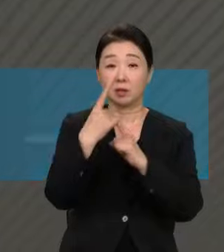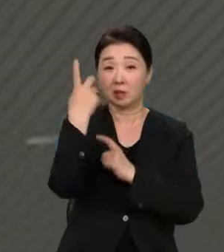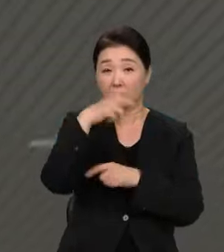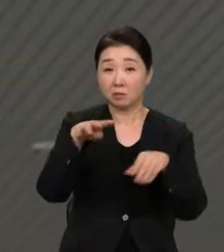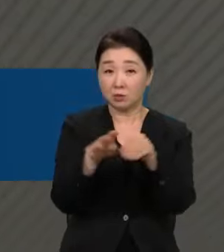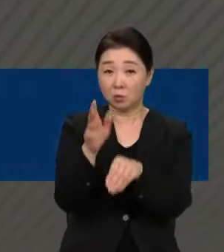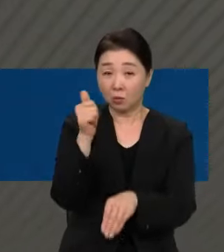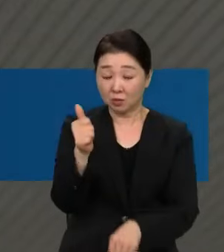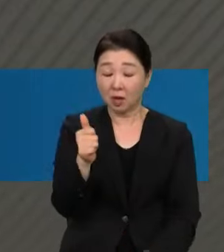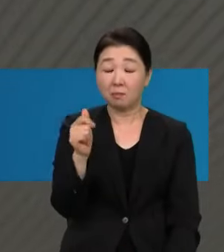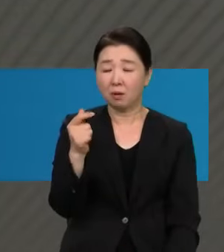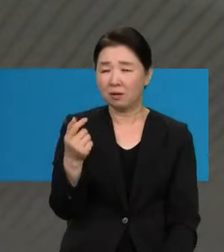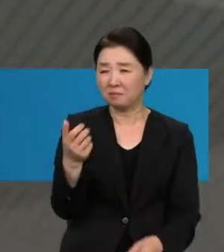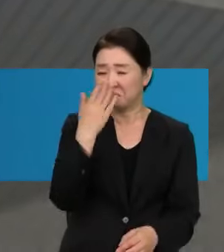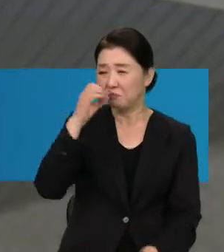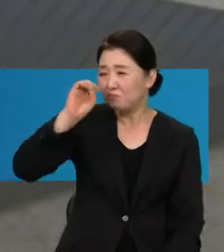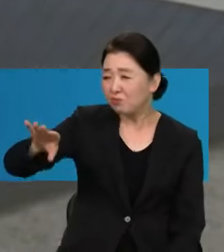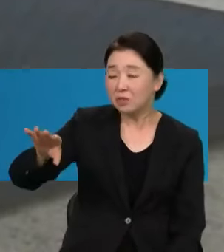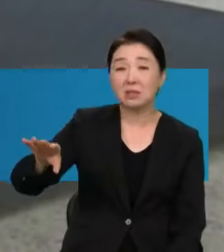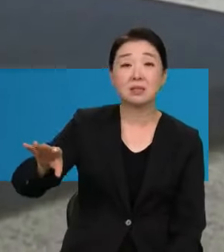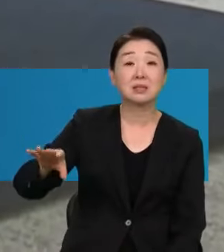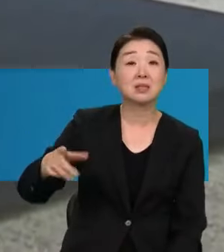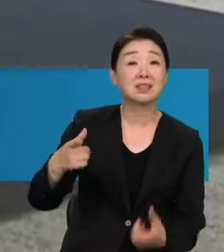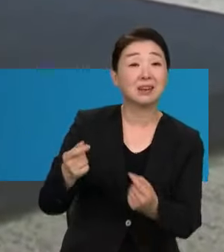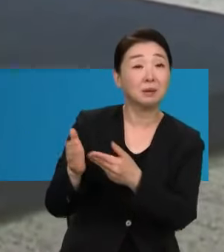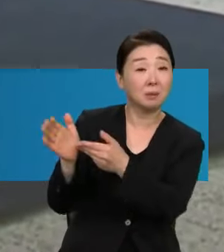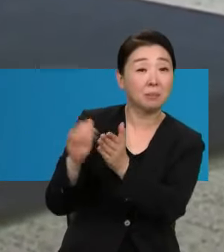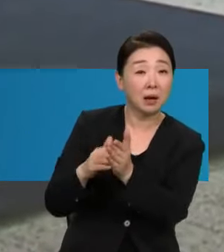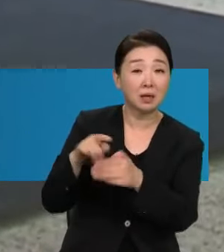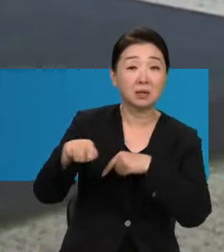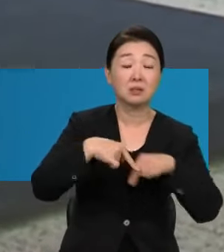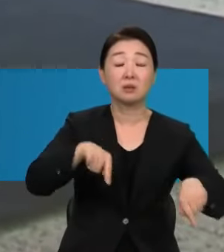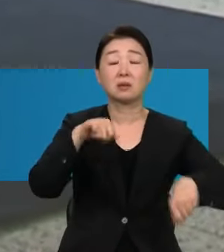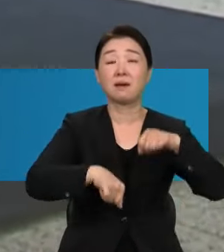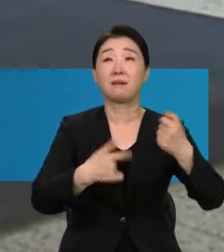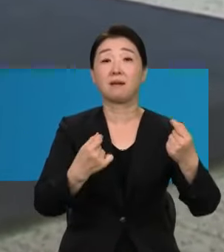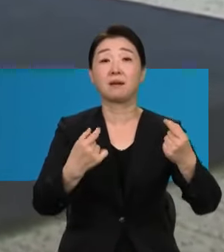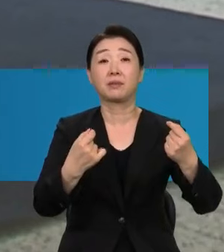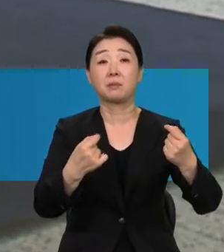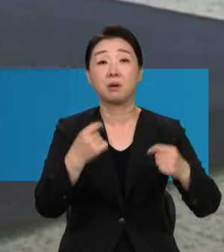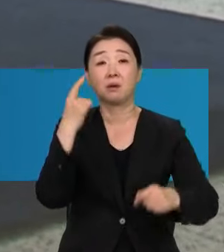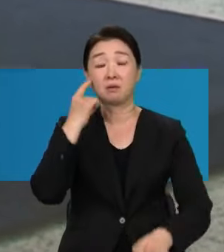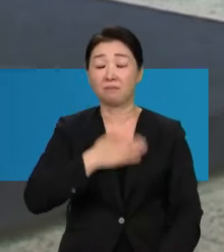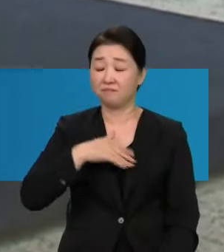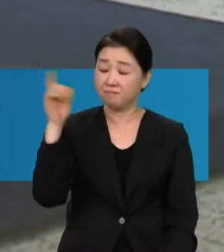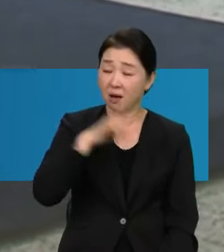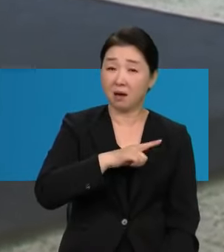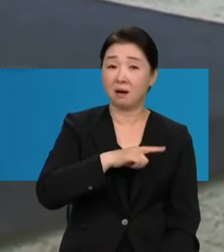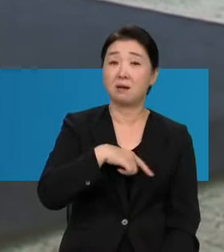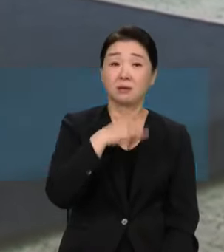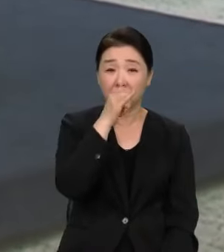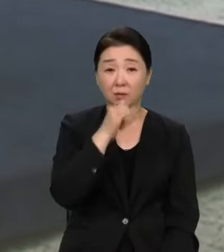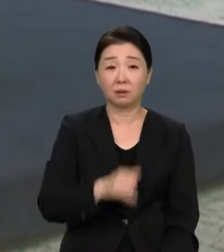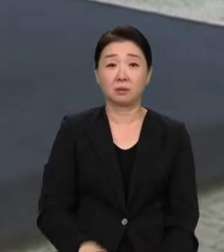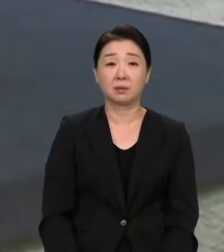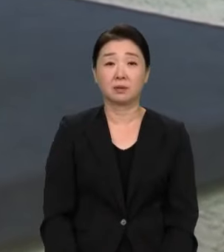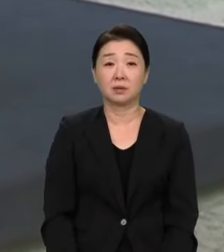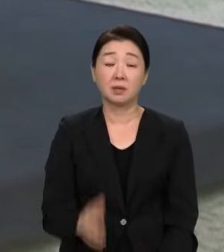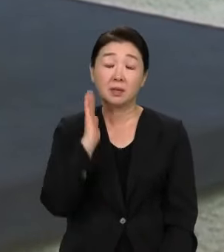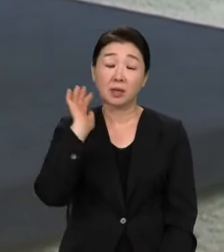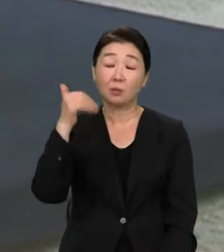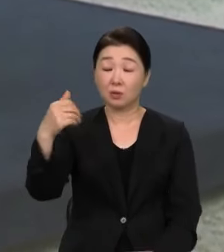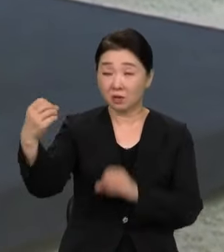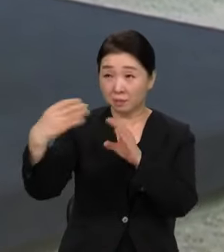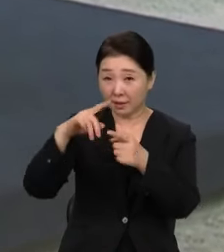검찰총장이 이른바 패싱 논란을 제기한데 대해선 정치적 행위를 한다며 불쾌해하는 목소리도 나왔습니다 대통령실